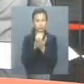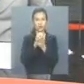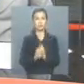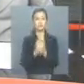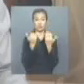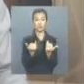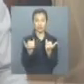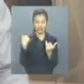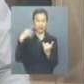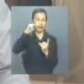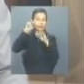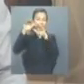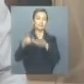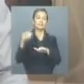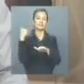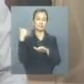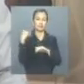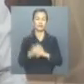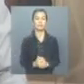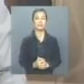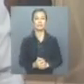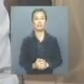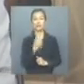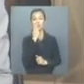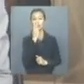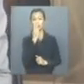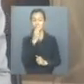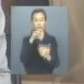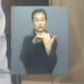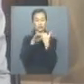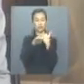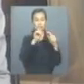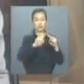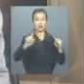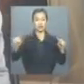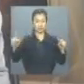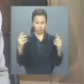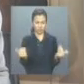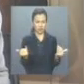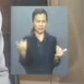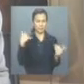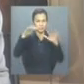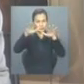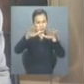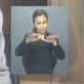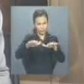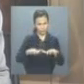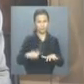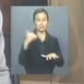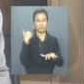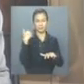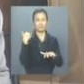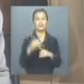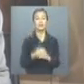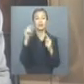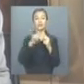งแล้วนะคะไปติดตามสถานการณ์ในพื้นผิวถนนหลายที่ค่ะที่ตอนนี้นะคะระดับน้ำก็ลดลงอย่างเห็นได้ชัดเจนนะคะไม่ว่าจะเป็น